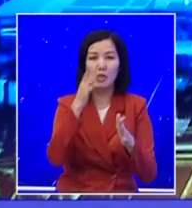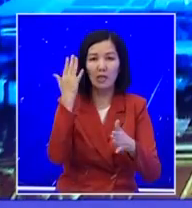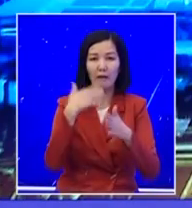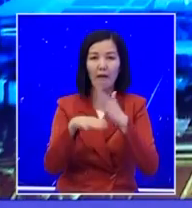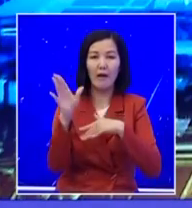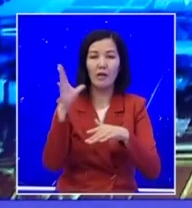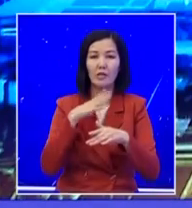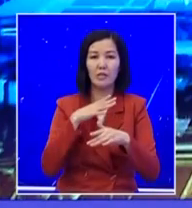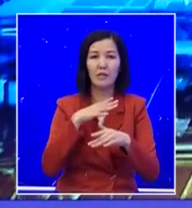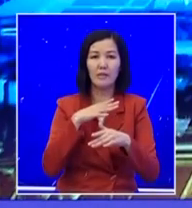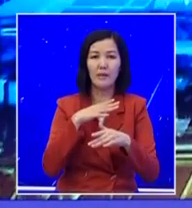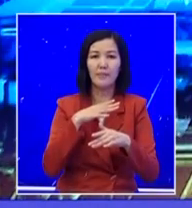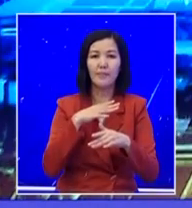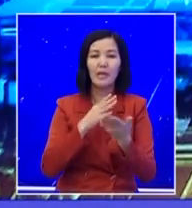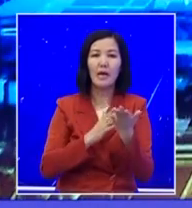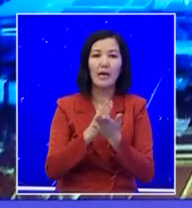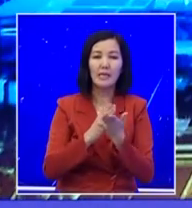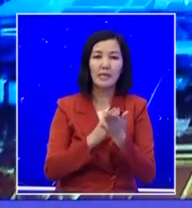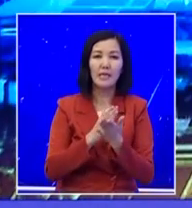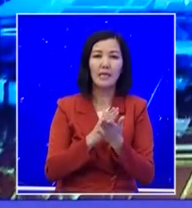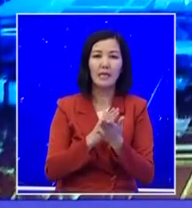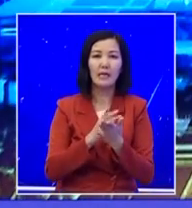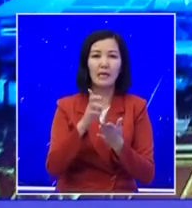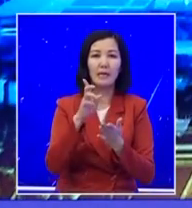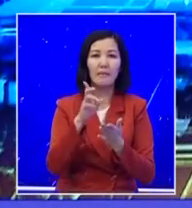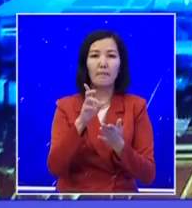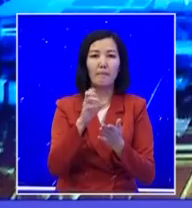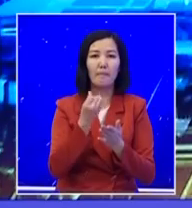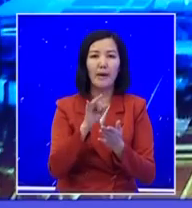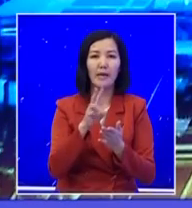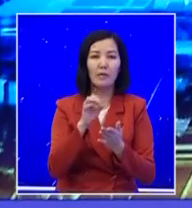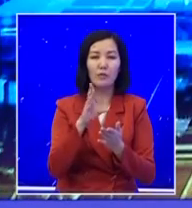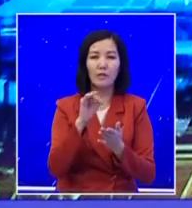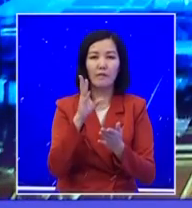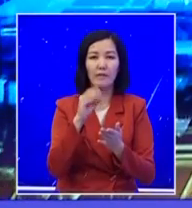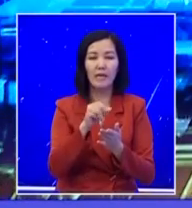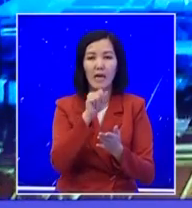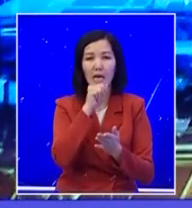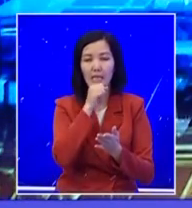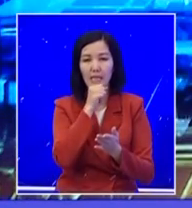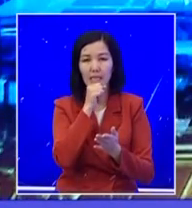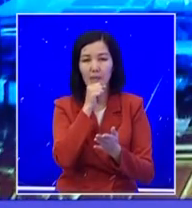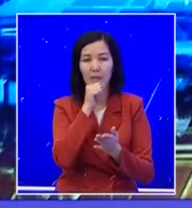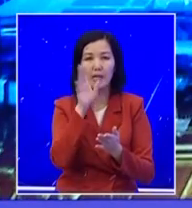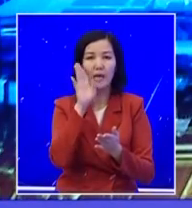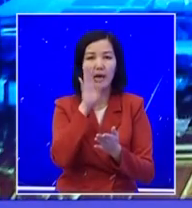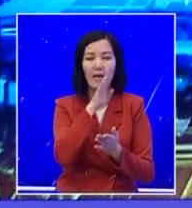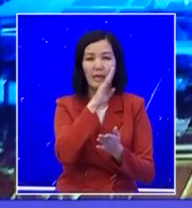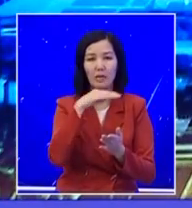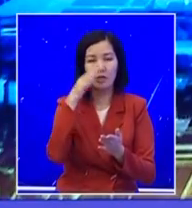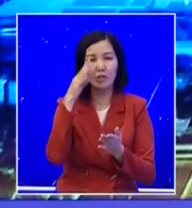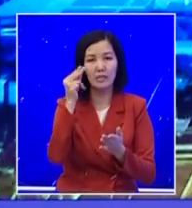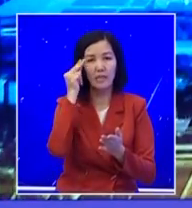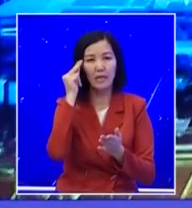1 миллион 800 мыңға жуық қазақ шетел асты. Нәубет жылдары ардагер Ғабдулла Байнусеровтың атасы мен әке-шешесі